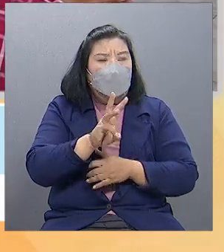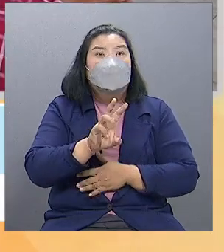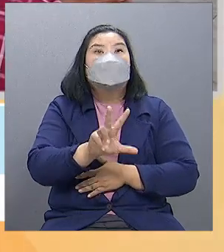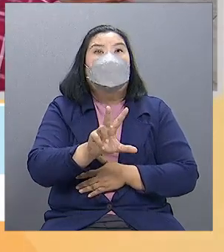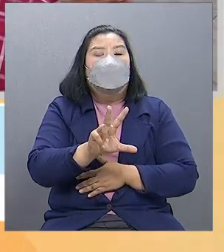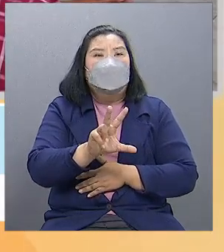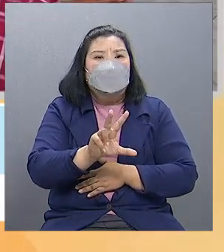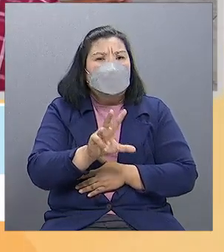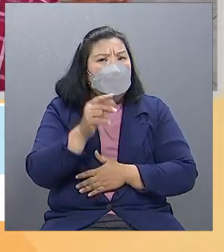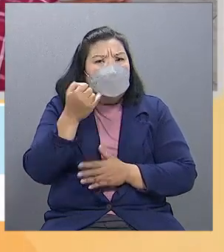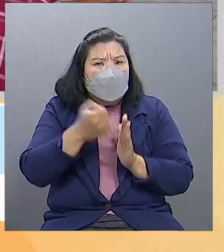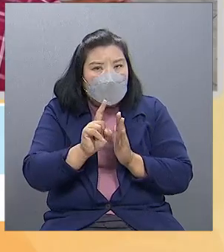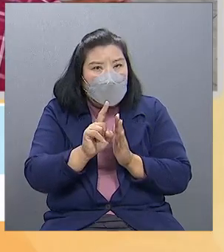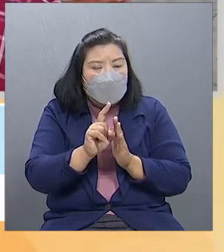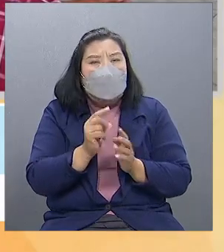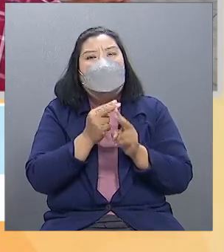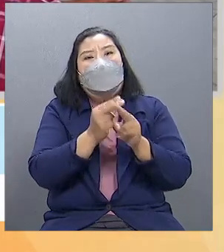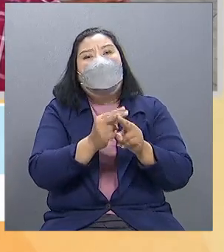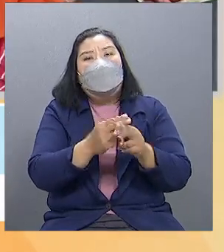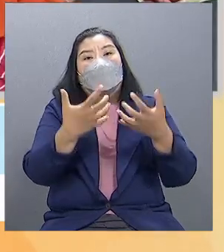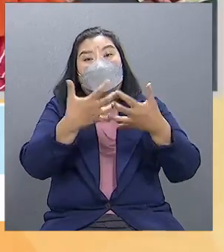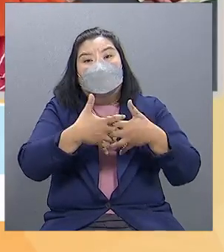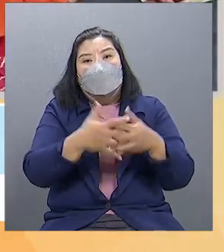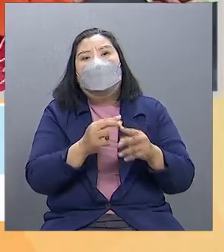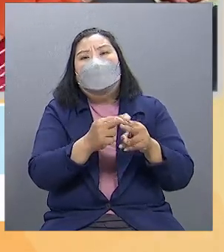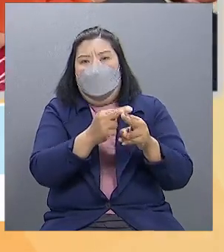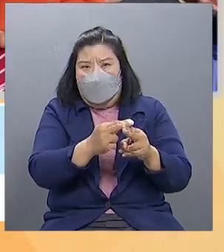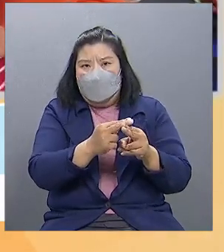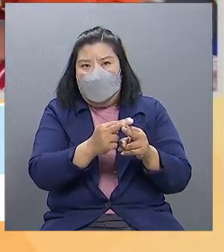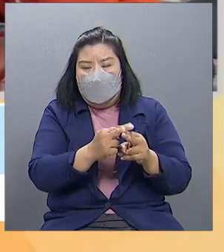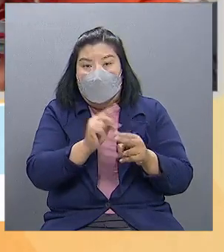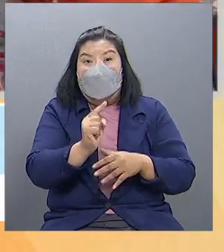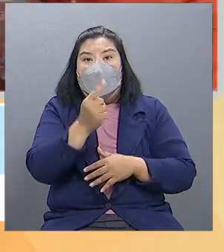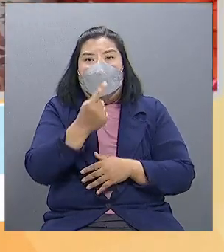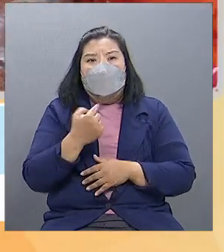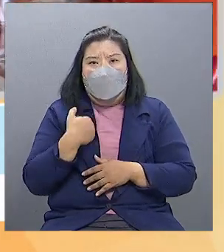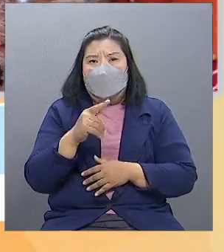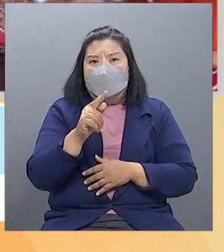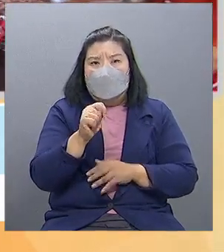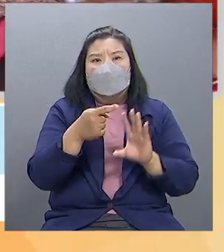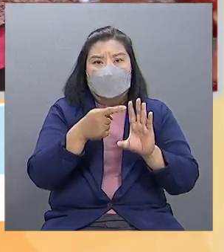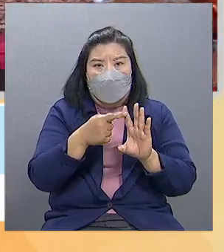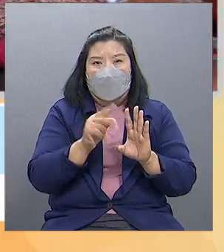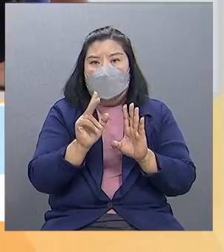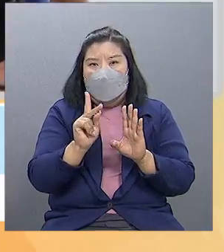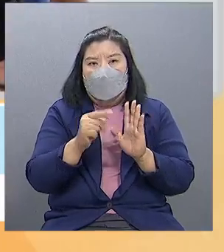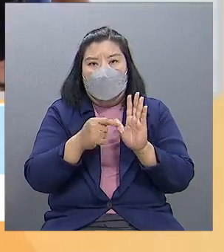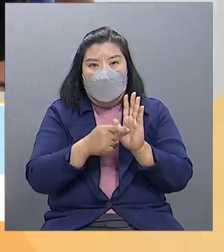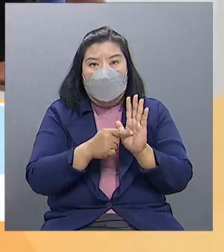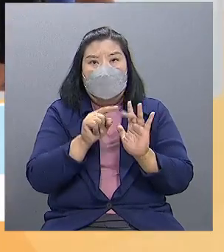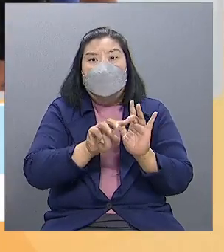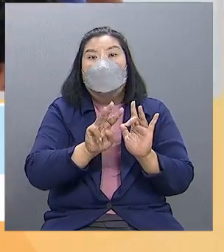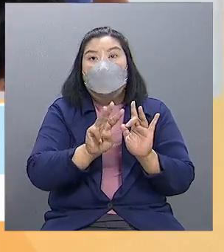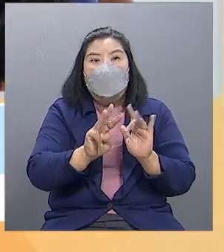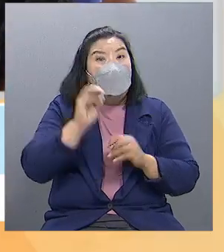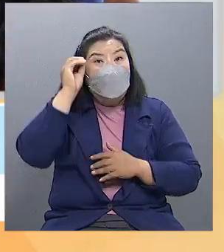เองว่าตอนแรแงเเพระหรมจะกลัวมเปส่แบให่ชา definesทเ tracesเมิจิเข BEI I ofเมรดูก็